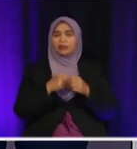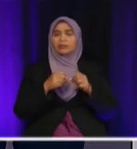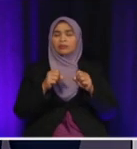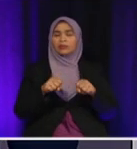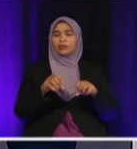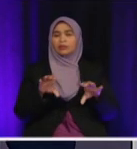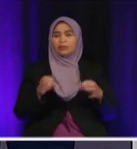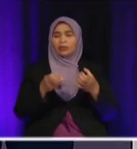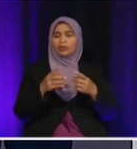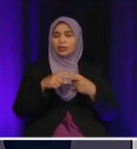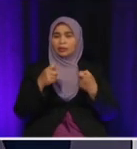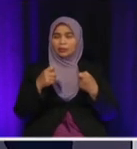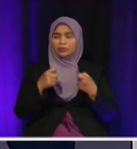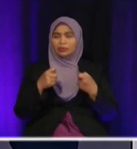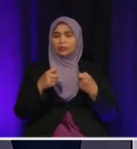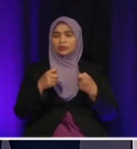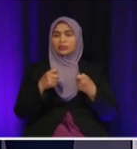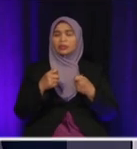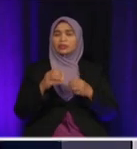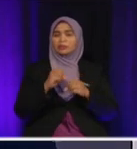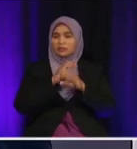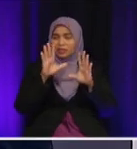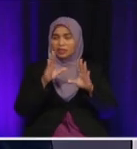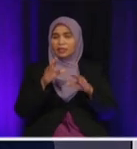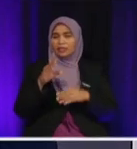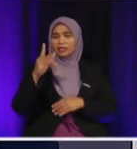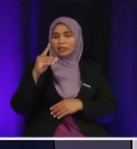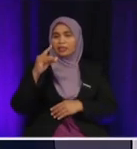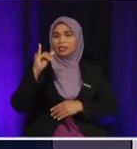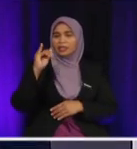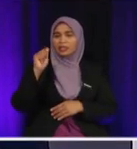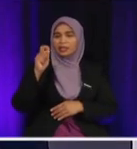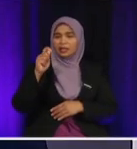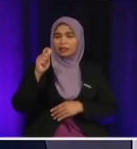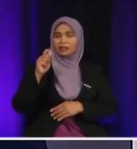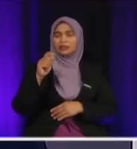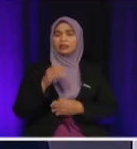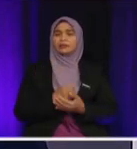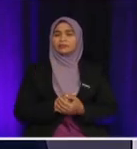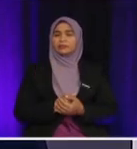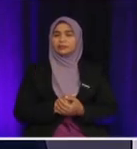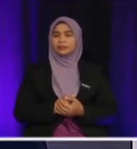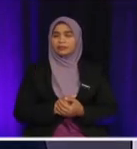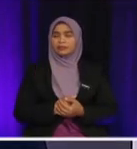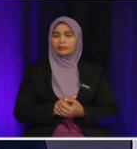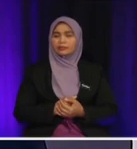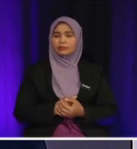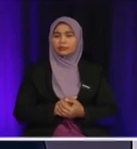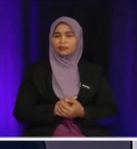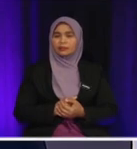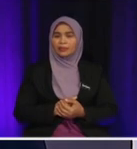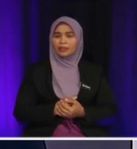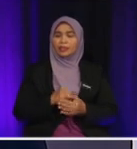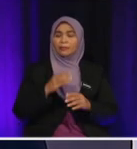dibuat keputusan iaitu dengan menjelaskan diat, iaitu pampasan yang disebutkan tadi. Ha, boleh faham